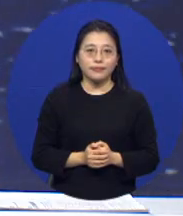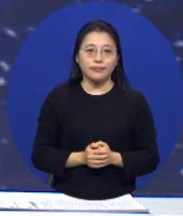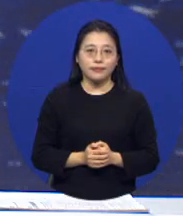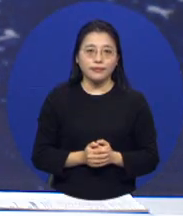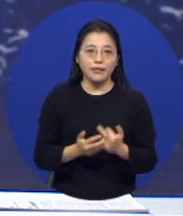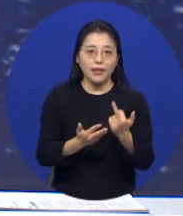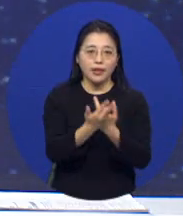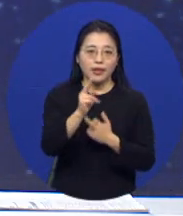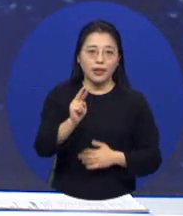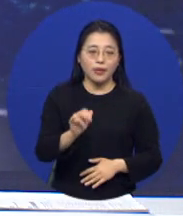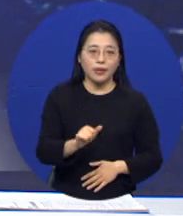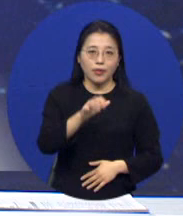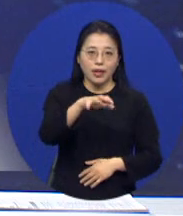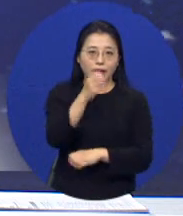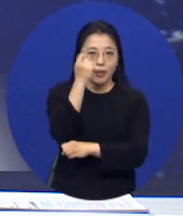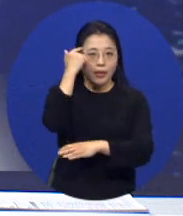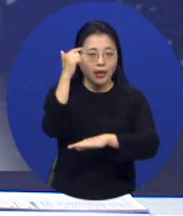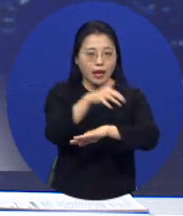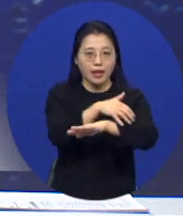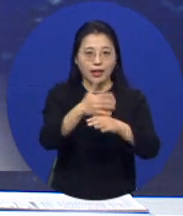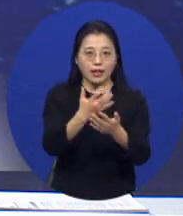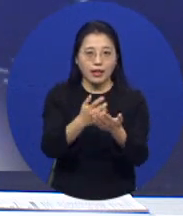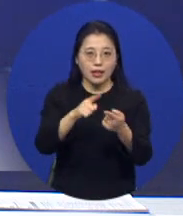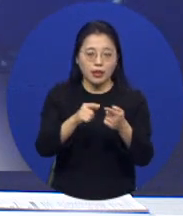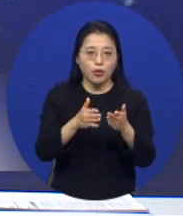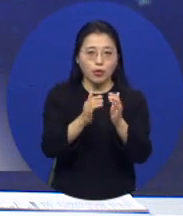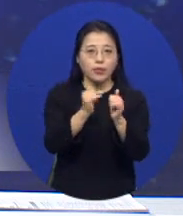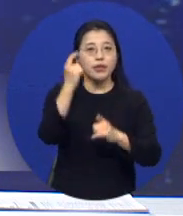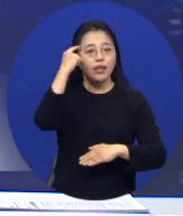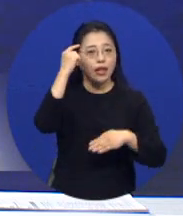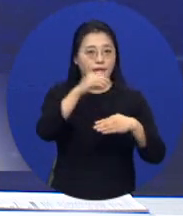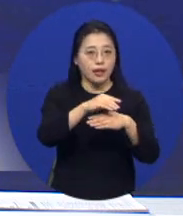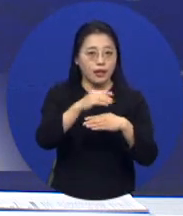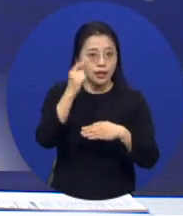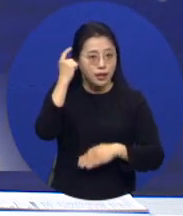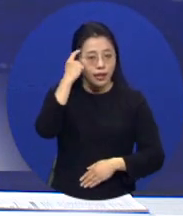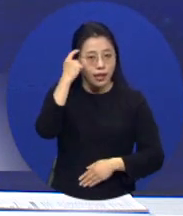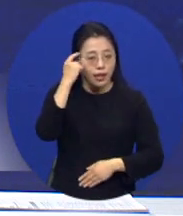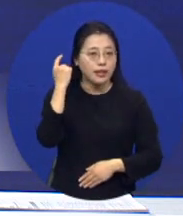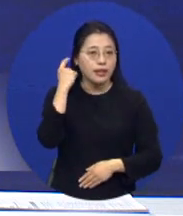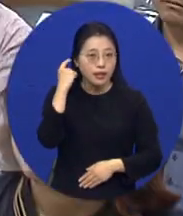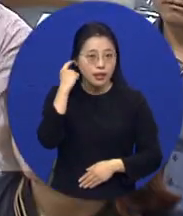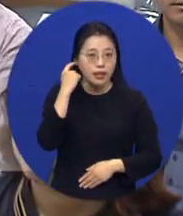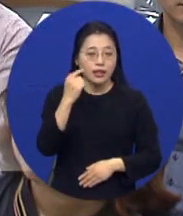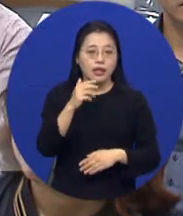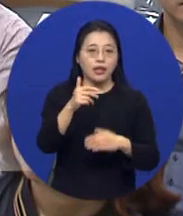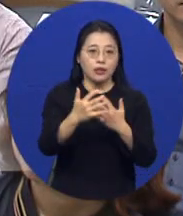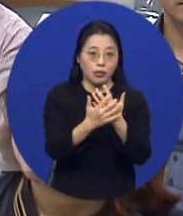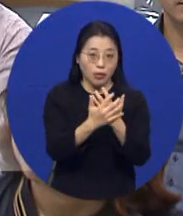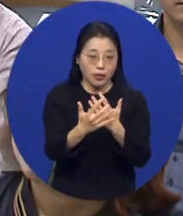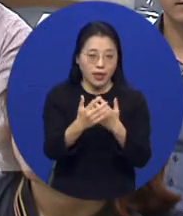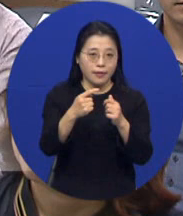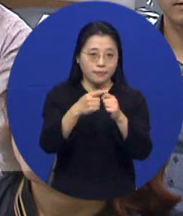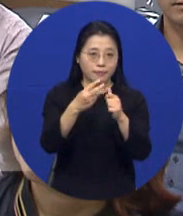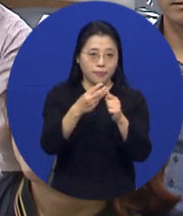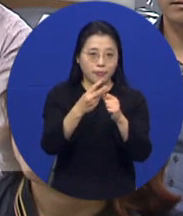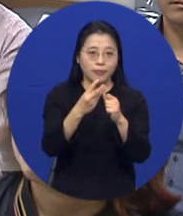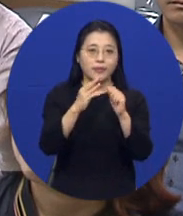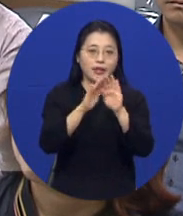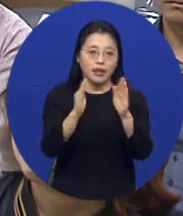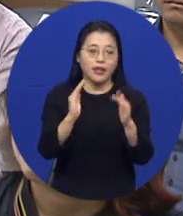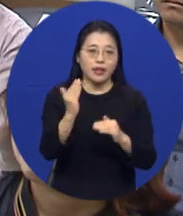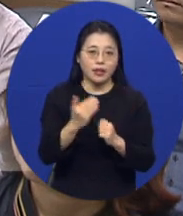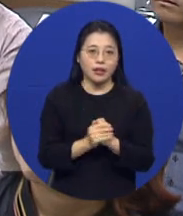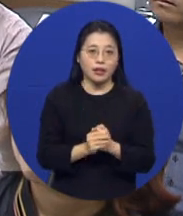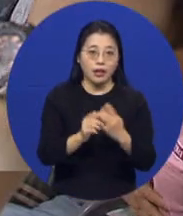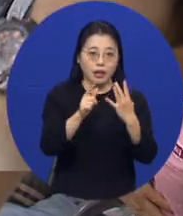제주 제2공항 기본계획안에 대한 도움인 의견을 듣는 경청회가 세 차례 열립니다 제주도는 이달